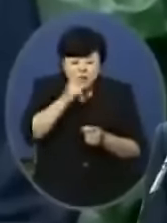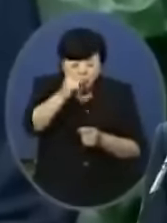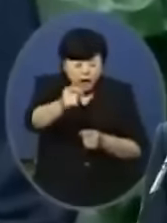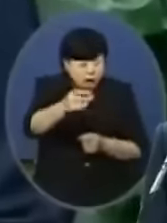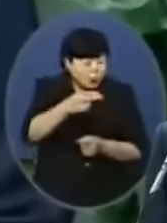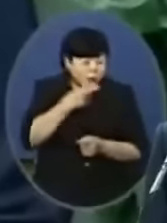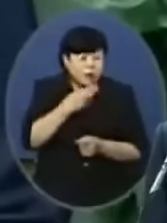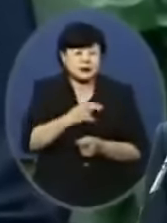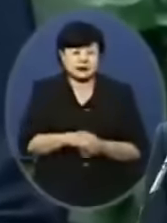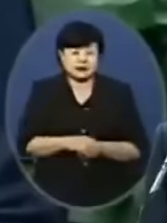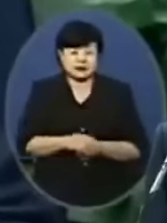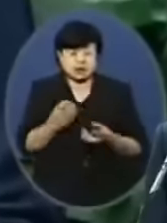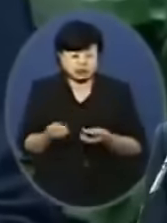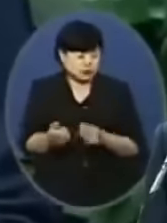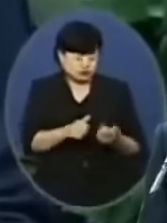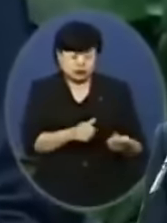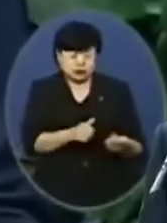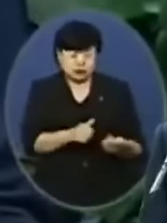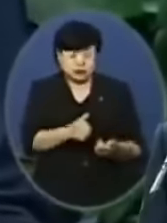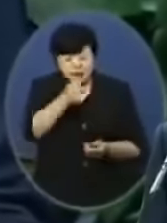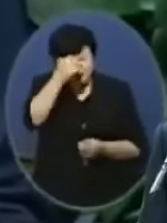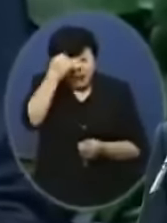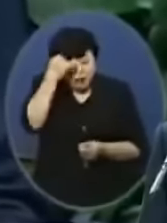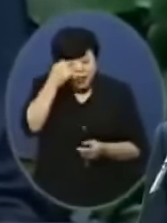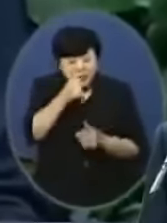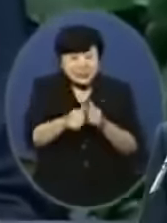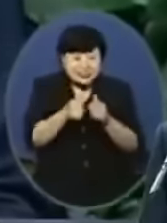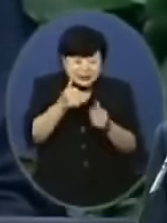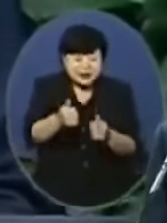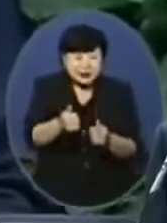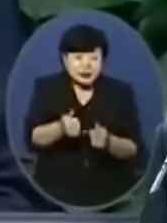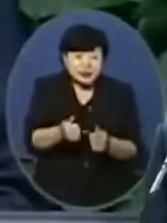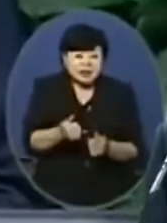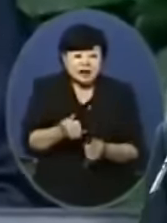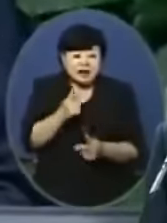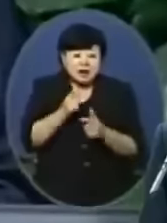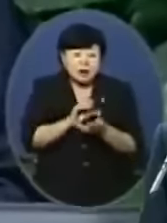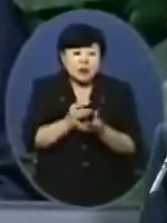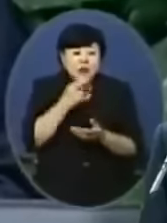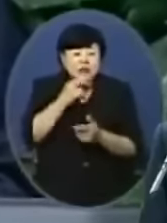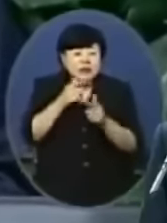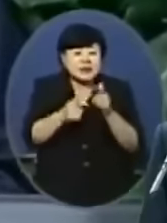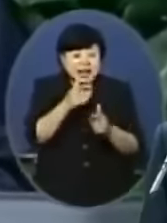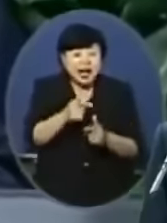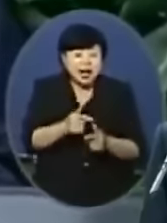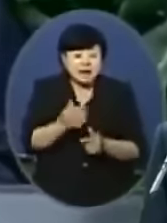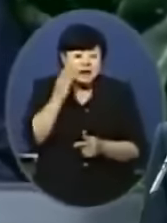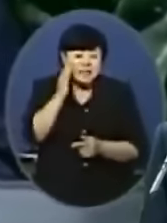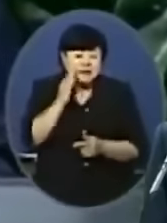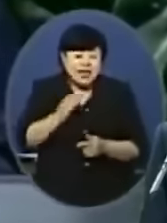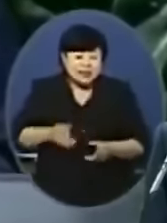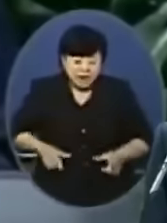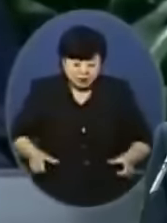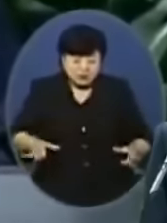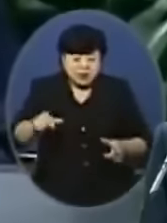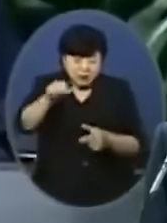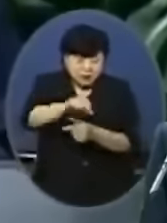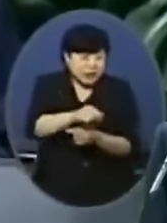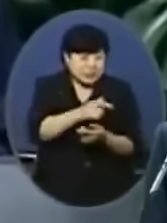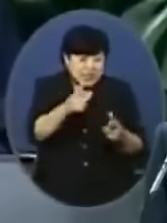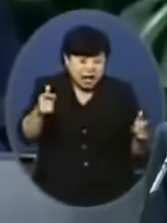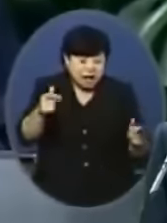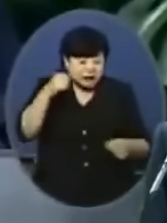것이 없습니다. 쪼글쪼글해지고 마는 것입니다. 아담과 하와를 하나님이 무화과 나무 잎사귀를 앞치마로 해서 입고 나도록 허락하지